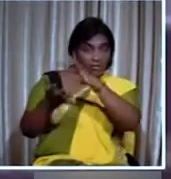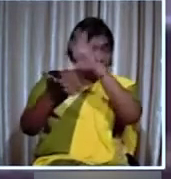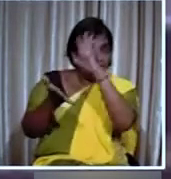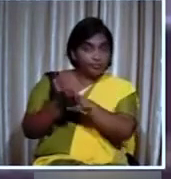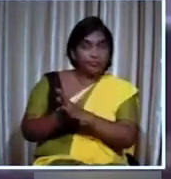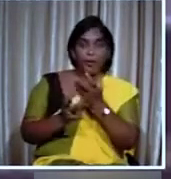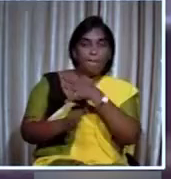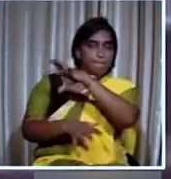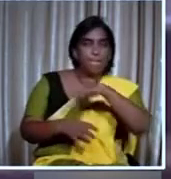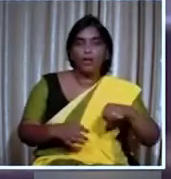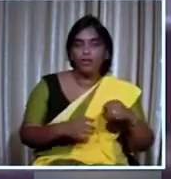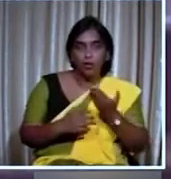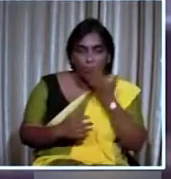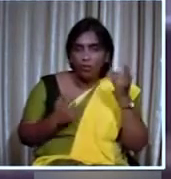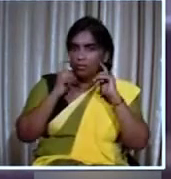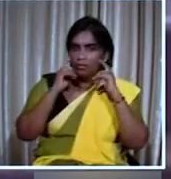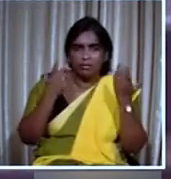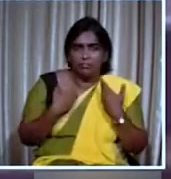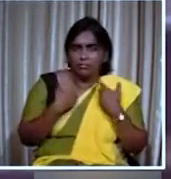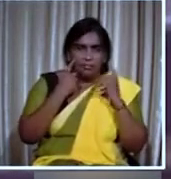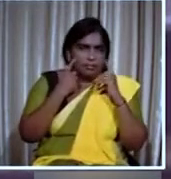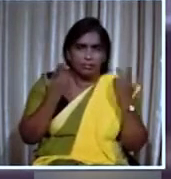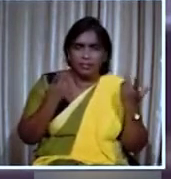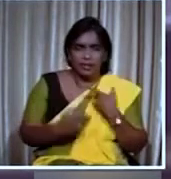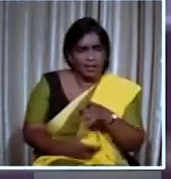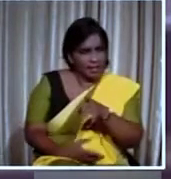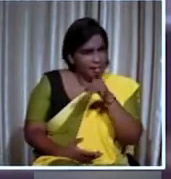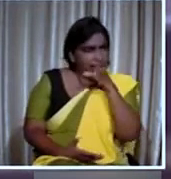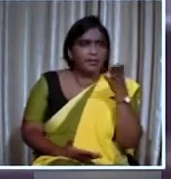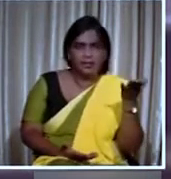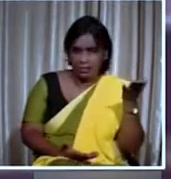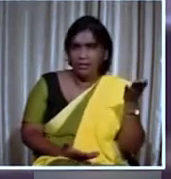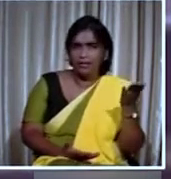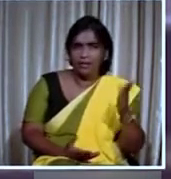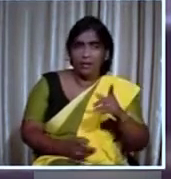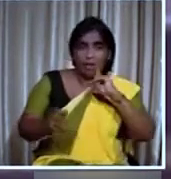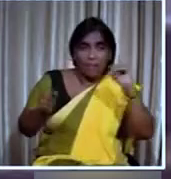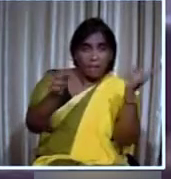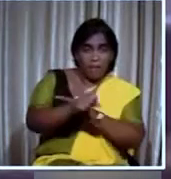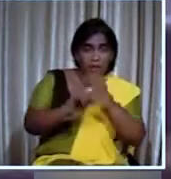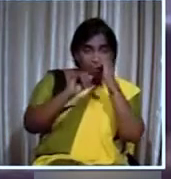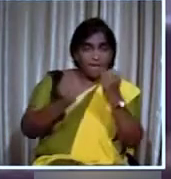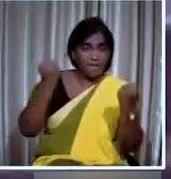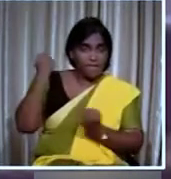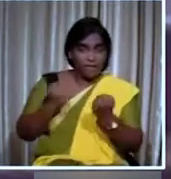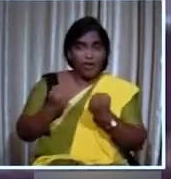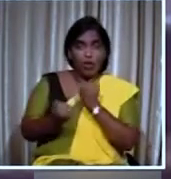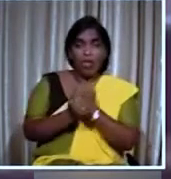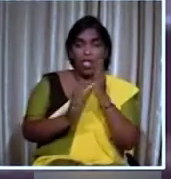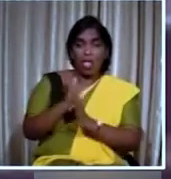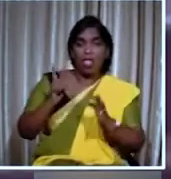පළියට පාවිච්චි කරන්න පුළුවන්ද කියලා අපි දන්නේ නැහැ. මන් දන්නේ නැහැ. හිරිගිතයක් නැද්ද? මිනිහ මරන්න ප්ලෑන් කරපු වාහනේ පොලිස්